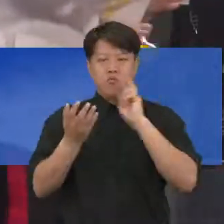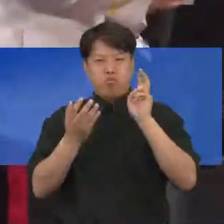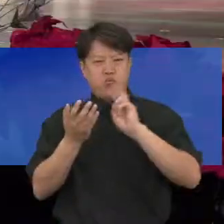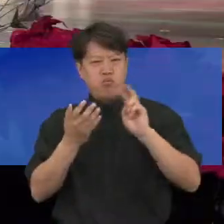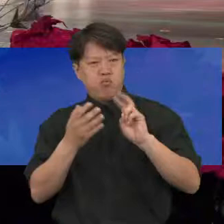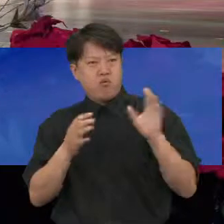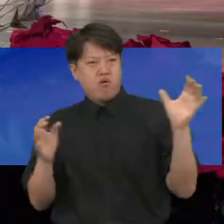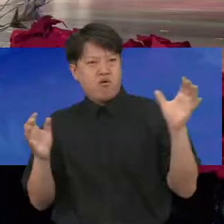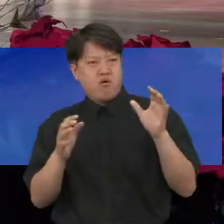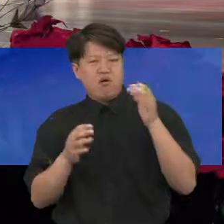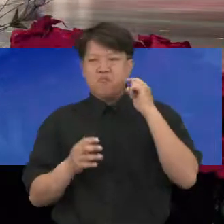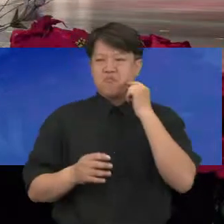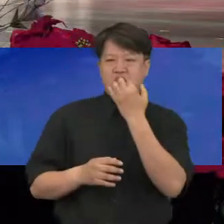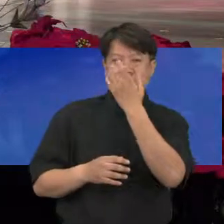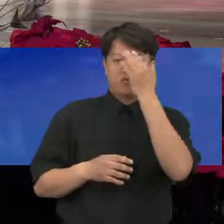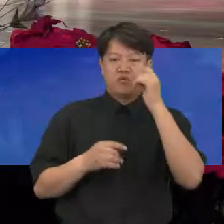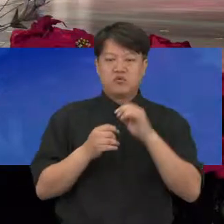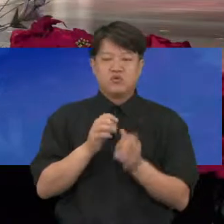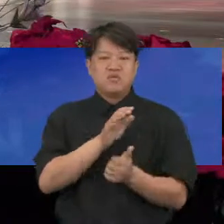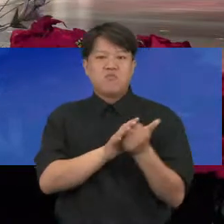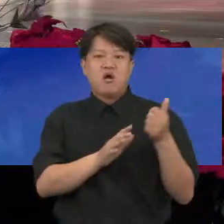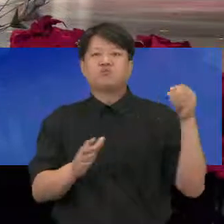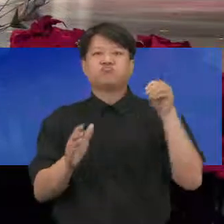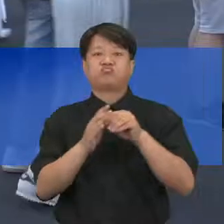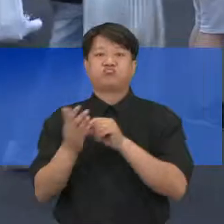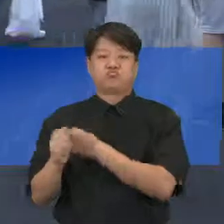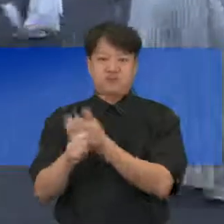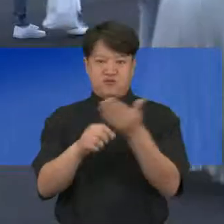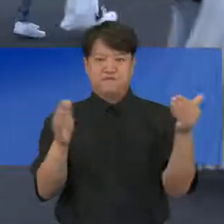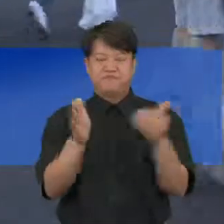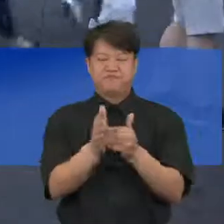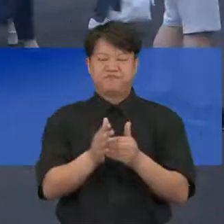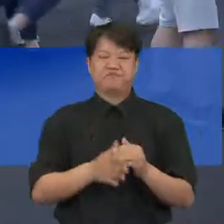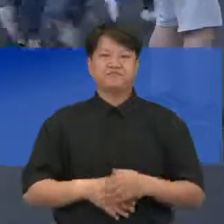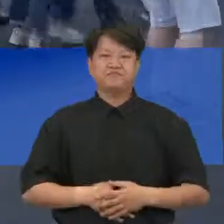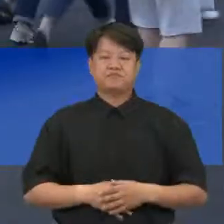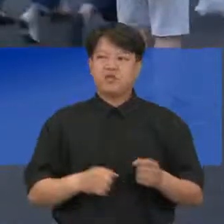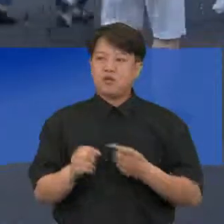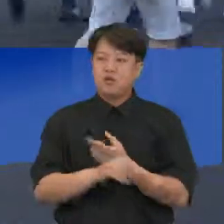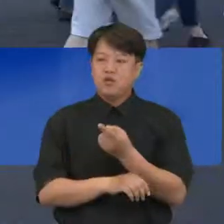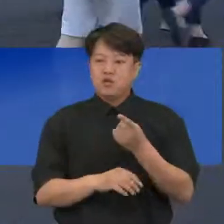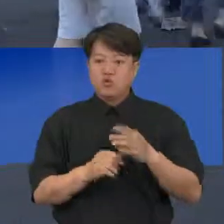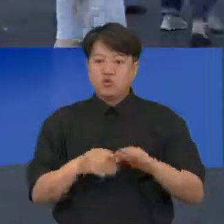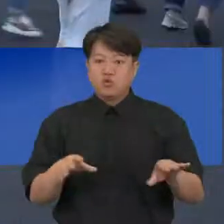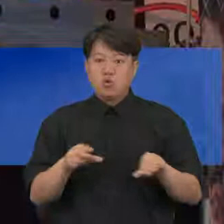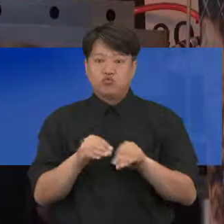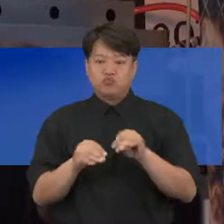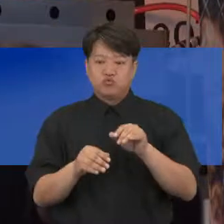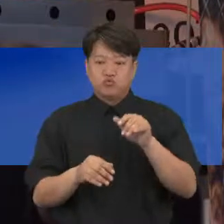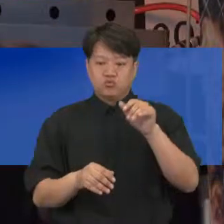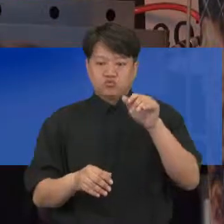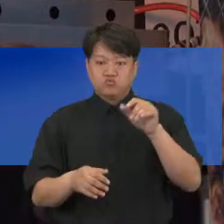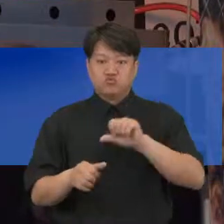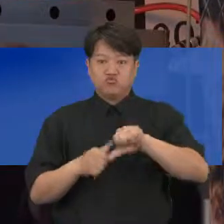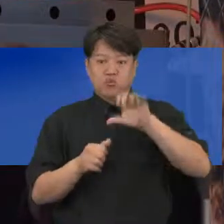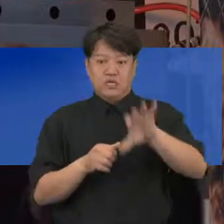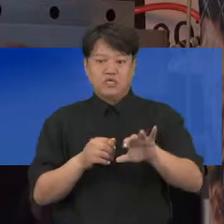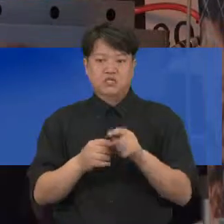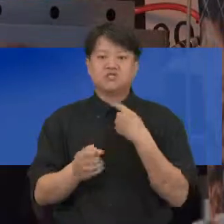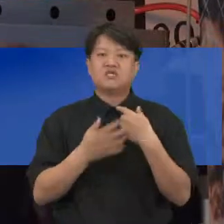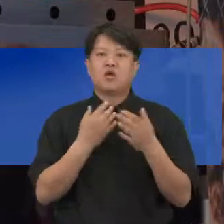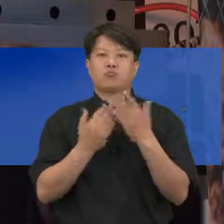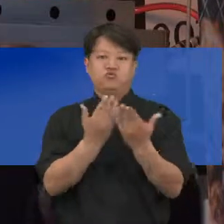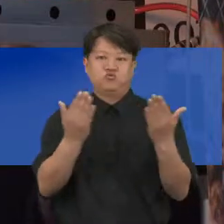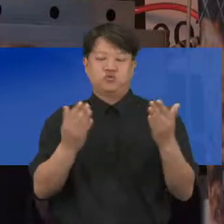미래를 위한 새로운 희망과 도약의 메시지를 전달했습니다. 이 밖에도 종합운동장에서는 시민참여 체험부스와